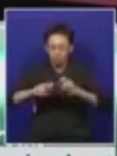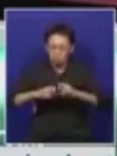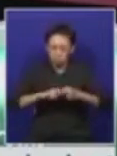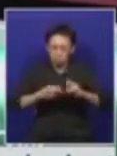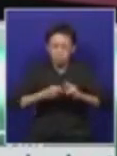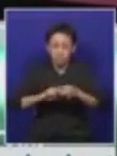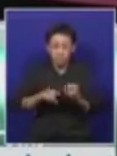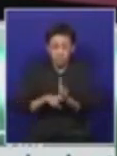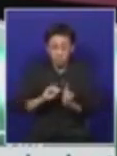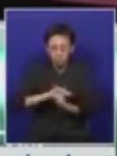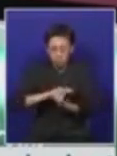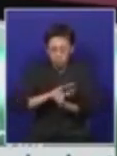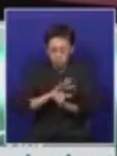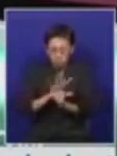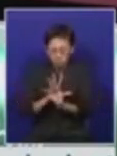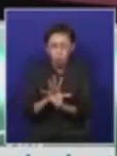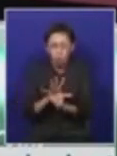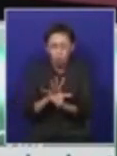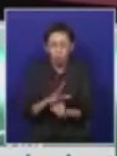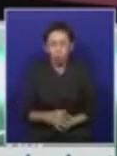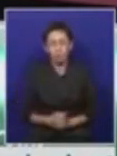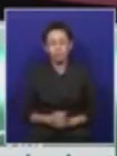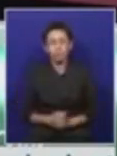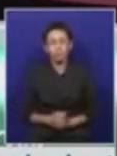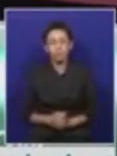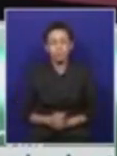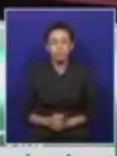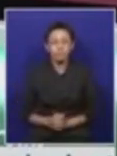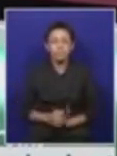ถ้าเราได้ทำงานให้กับพี่น้องประชาชนในวิกฤตพอV 19ดีและได้มีโอกาสมาทำหน้าที่ในสภาห้องสุริยันอีกครั้งหนึ่งวันนี้ผมขออนุญาตท่านประธานสภาเพื่ออภิปายพระราชกำหนดให้อำนาจกระทรวงการคลังกู้เงินเพื่อแก้ไขปัญหาเยียวยาและฟื้นฟูเศรษฐกิจและสังคมที่ได้รับผลกระทบจากการระบาดของโรคติดเชื้อไวรัสโคโรน่า